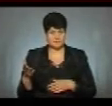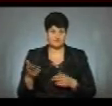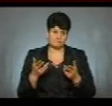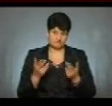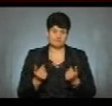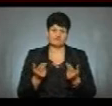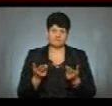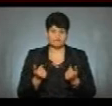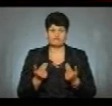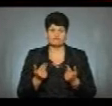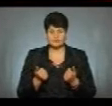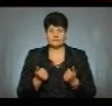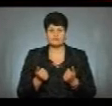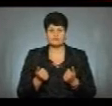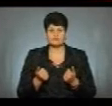Так, звичайно.